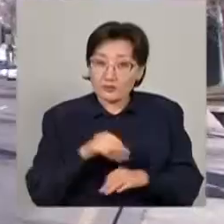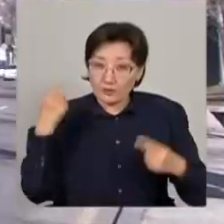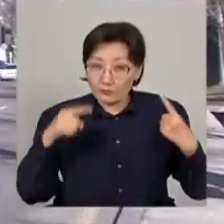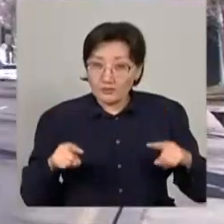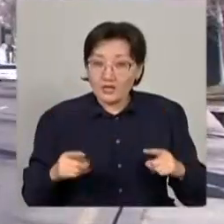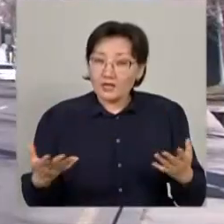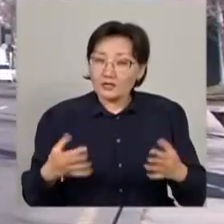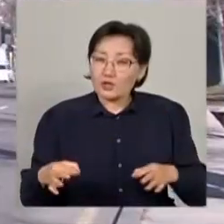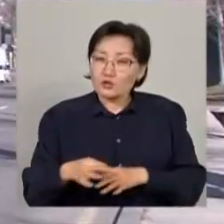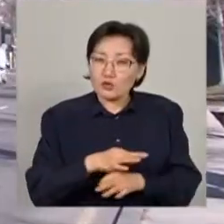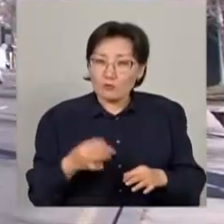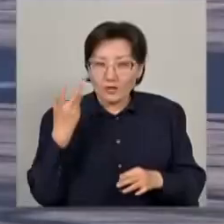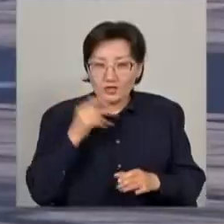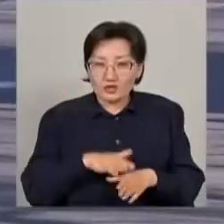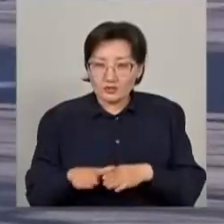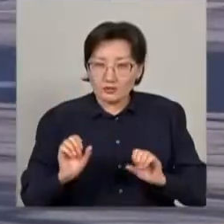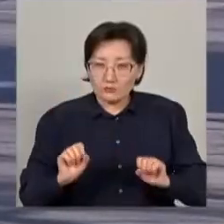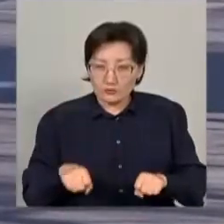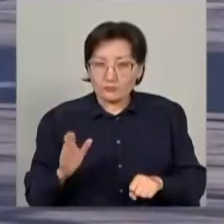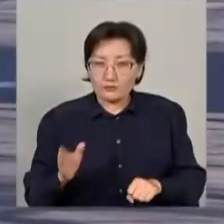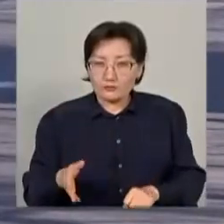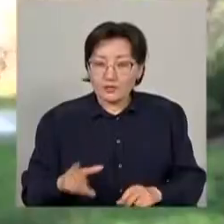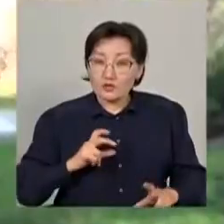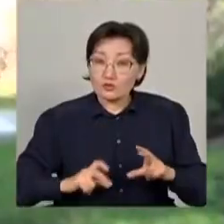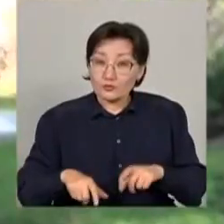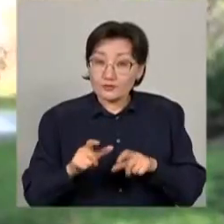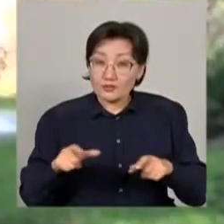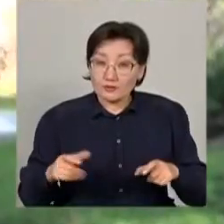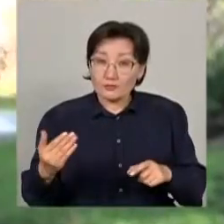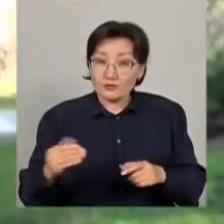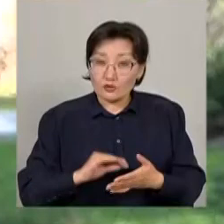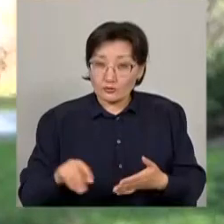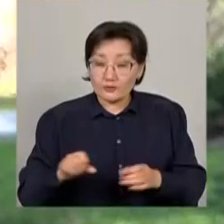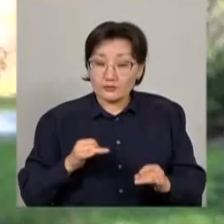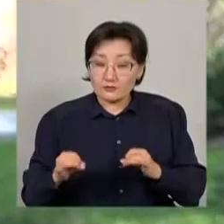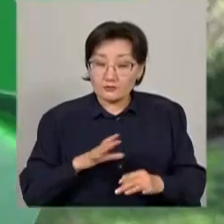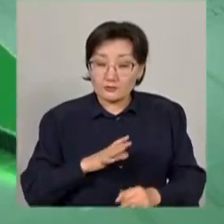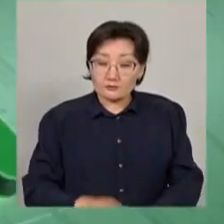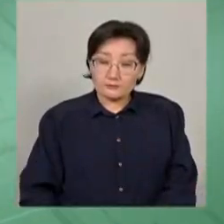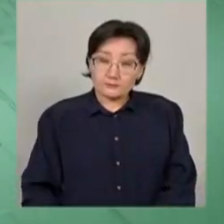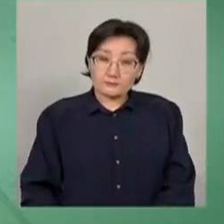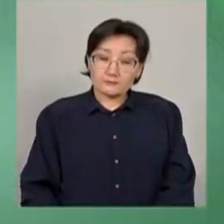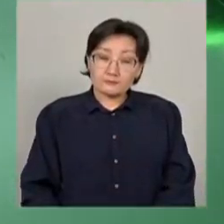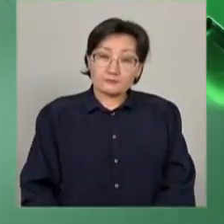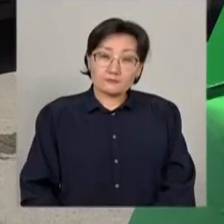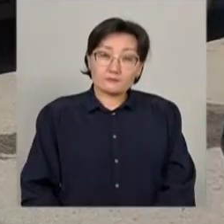Бұл қандай жоба? Қашан іске асырылады? Студенттермен мен құлаға тарғын тілдесіп келдім.